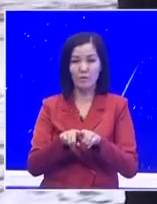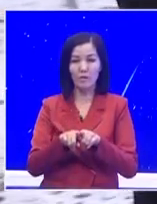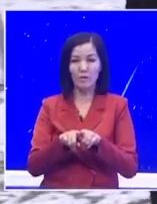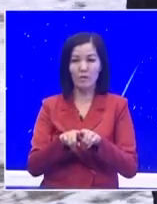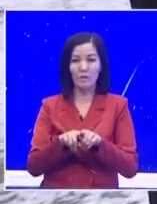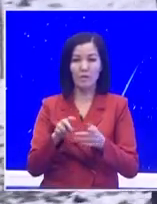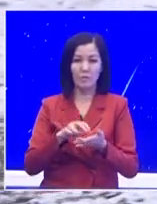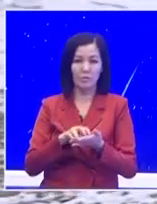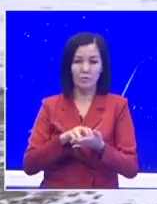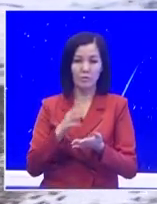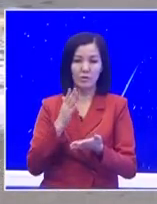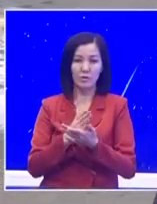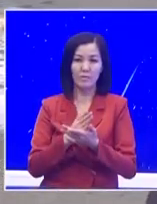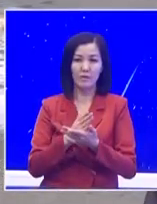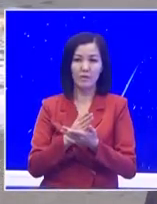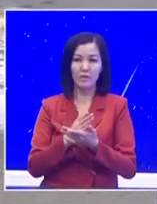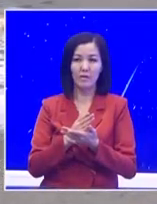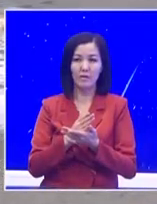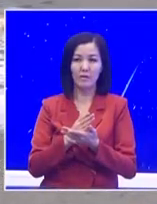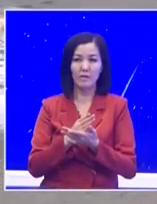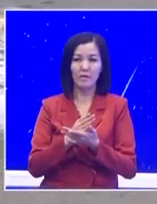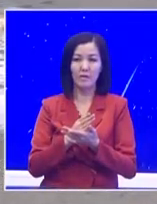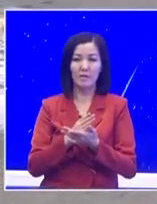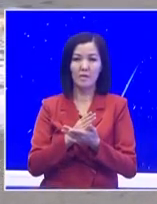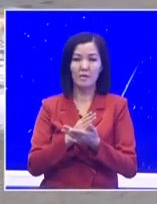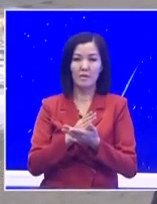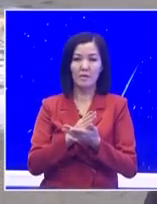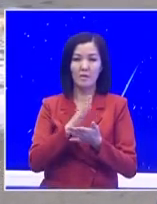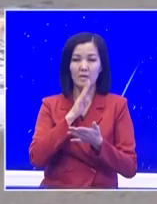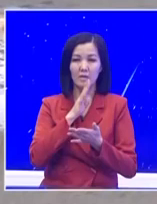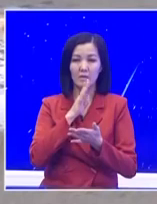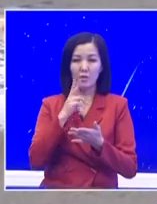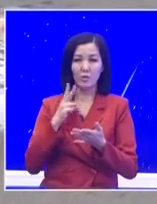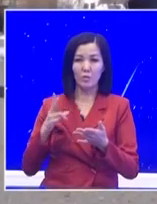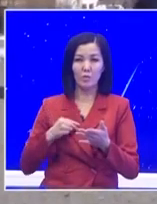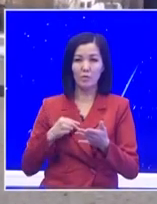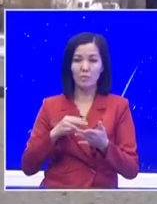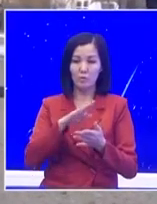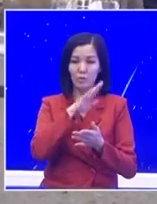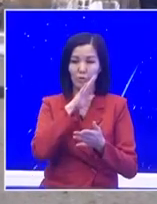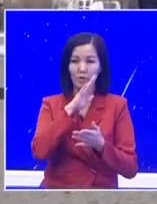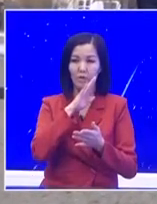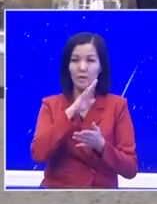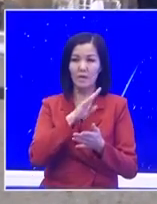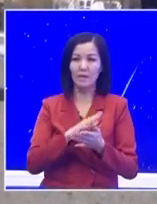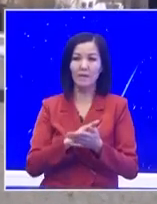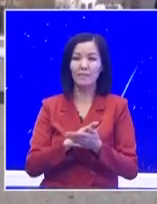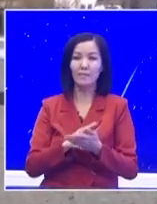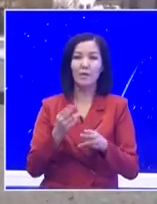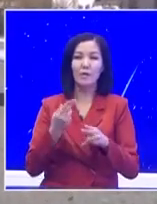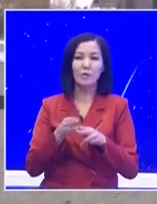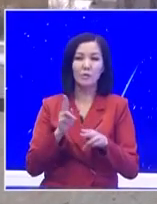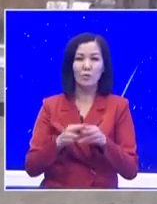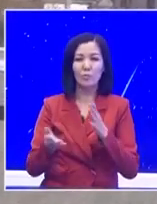Енді қорқынышты өте. Баланы ұстап тұрдық, суға тигізбей. Ол ұйықтап жатыр ол кезде. Өмір мен өлім арасындағы сол сәт